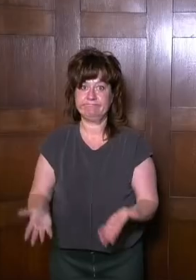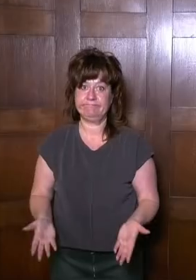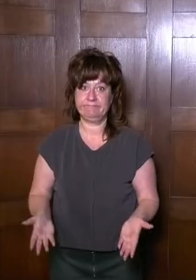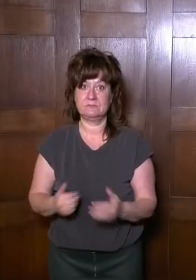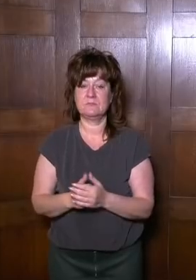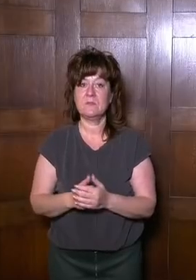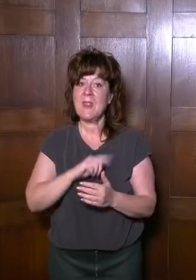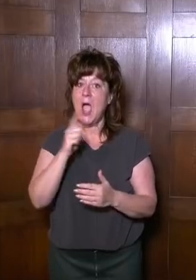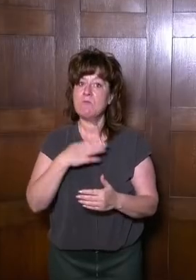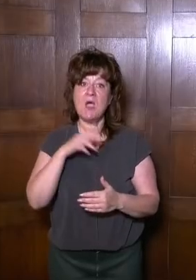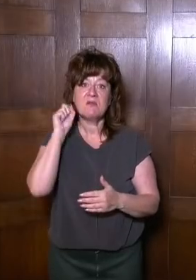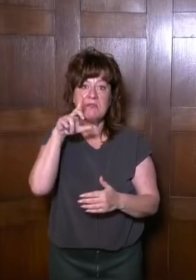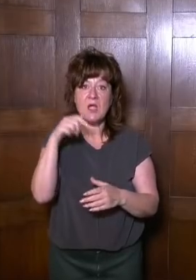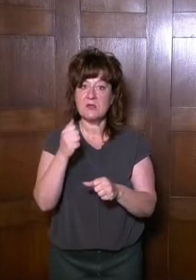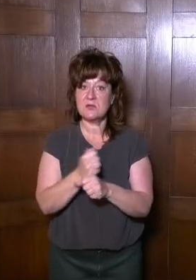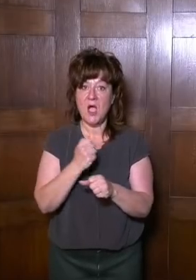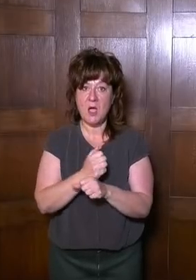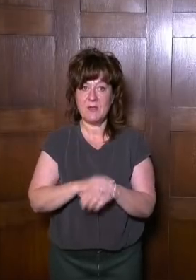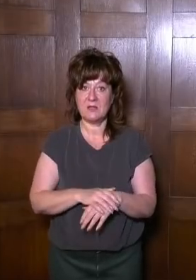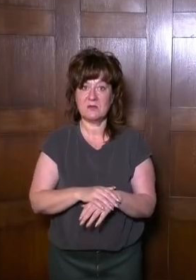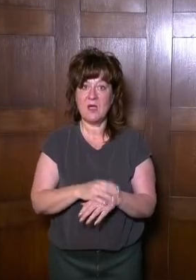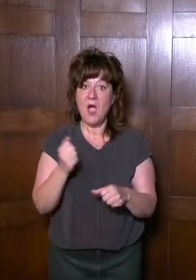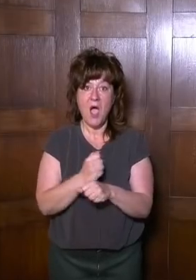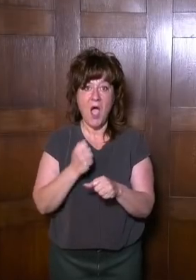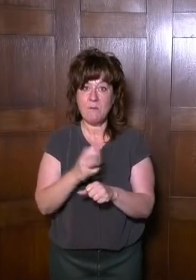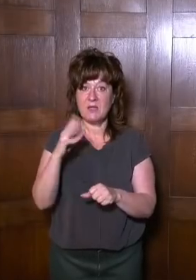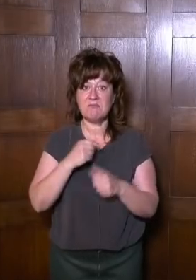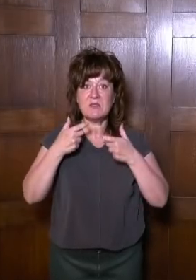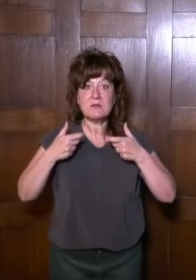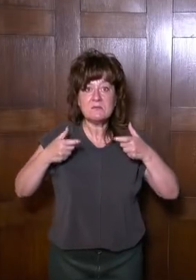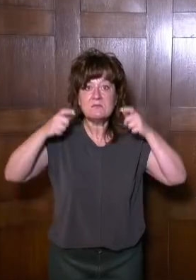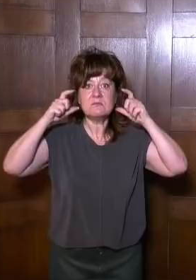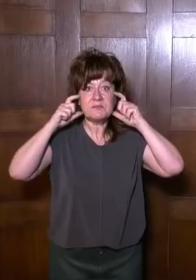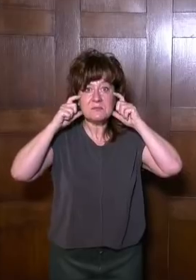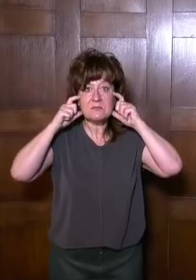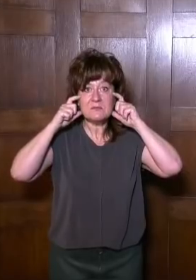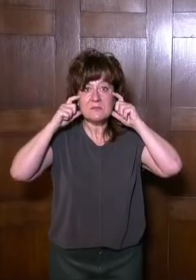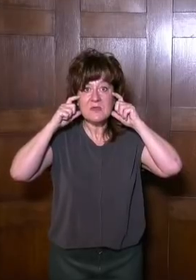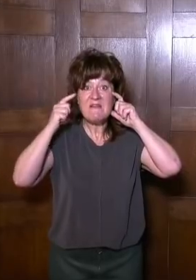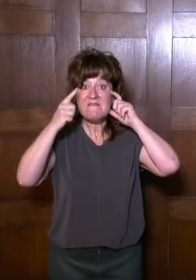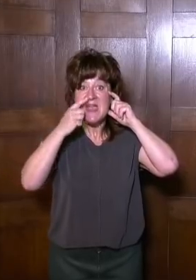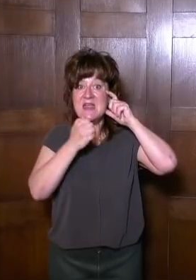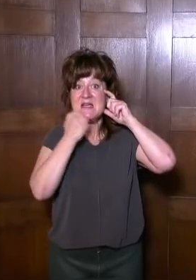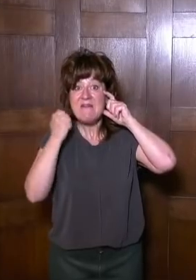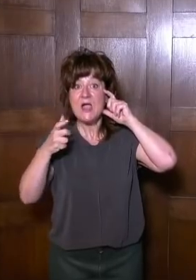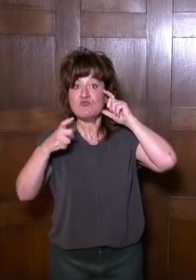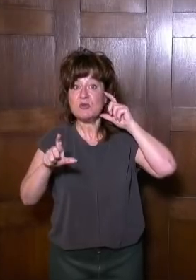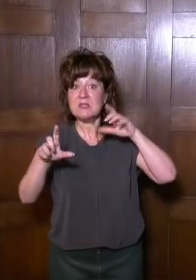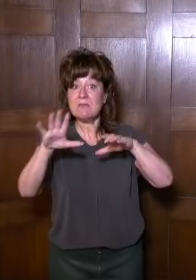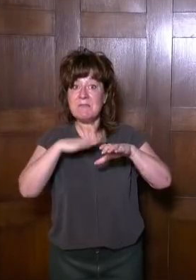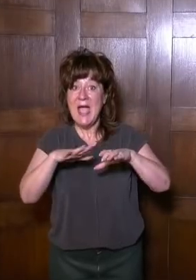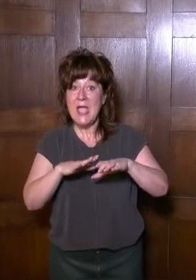in die tagtägliche Arbeit. Ich kann Ihnen sagen, Arbeiten mit Maske ist im Gewaltschutzbereich in einem hochsensiblen und